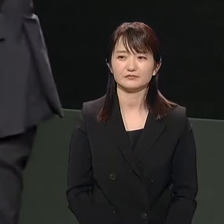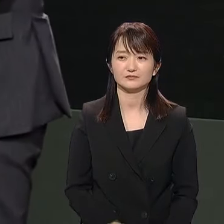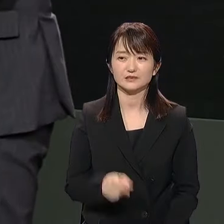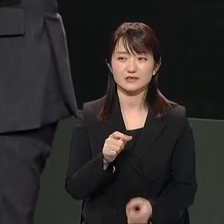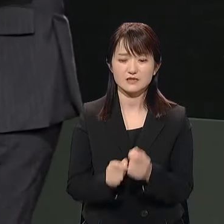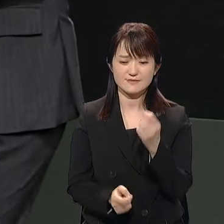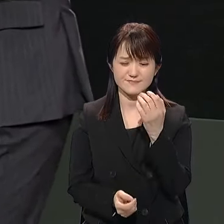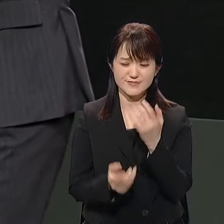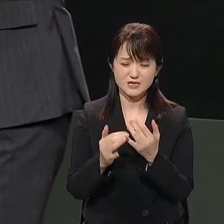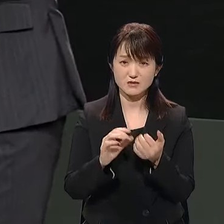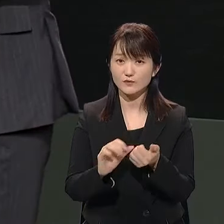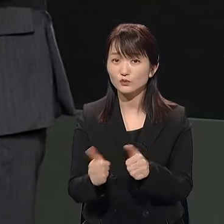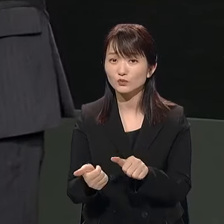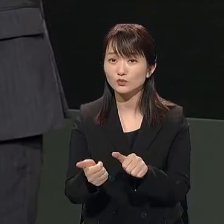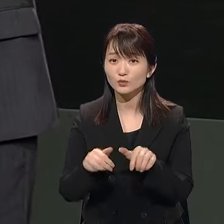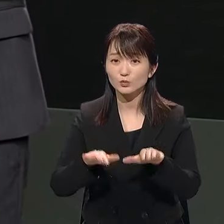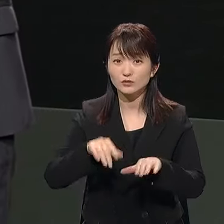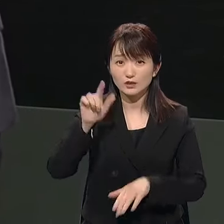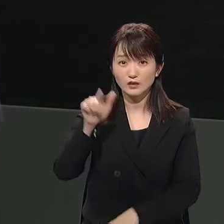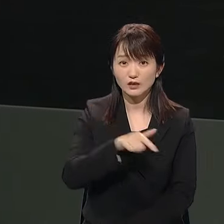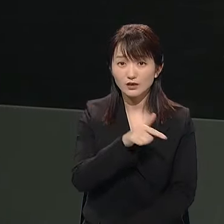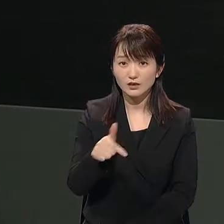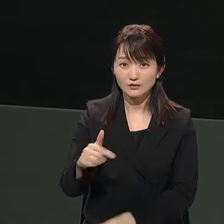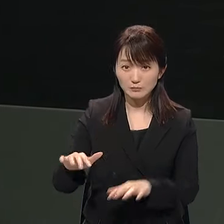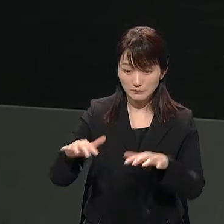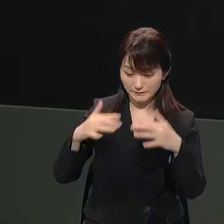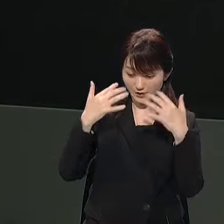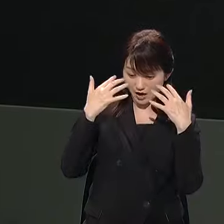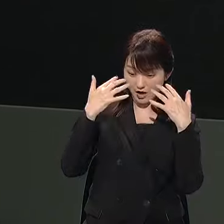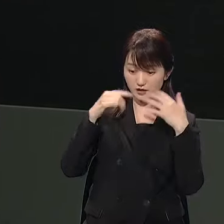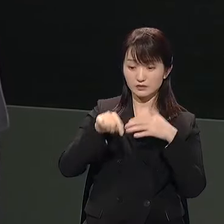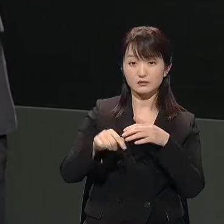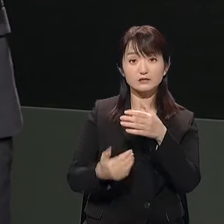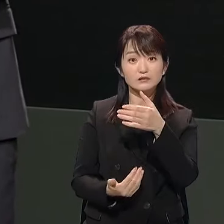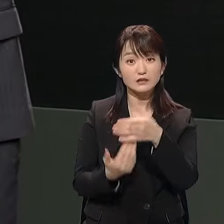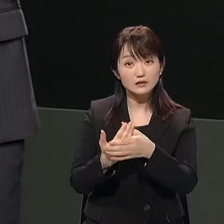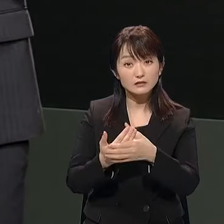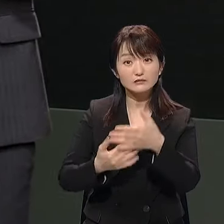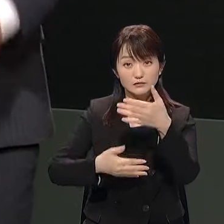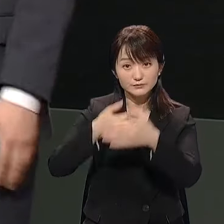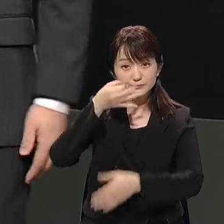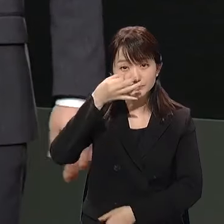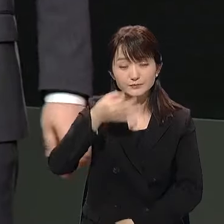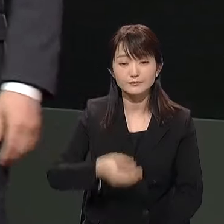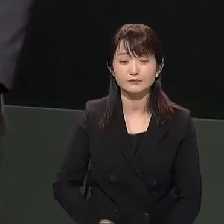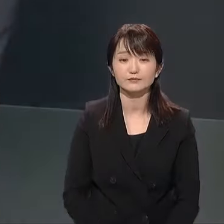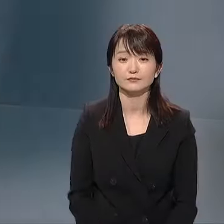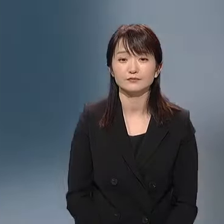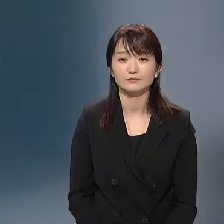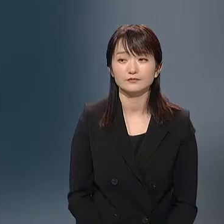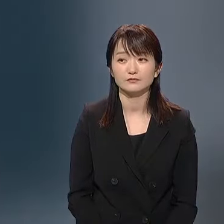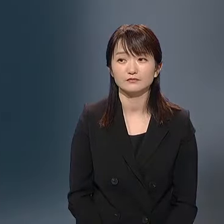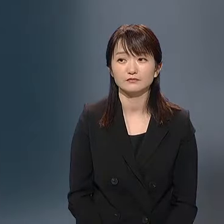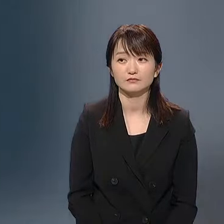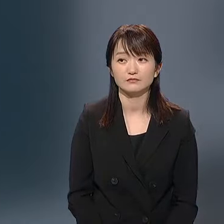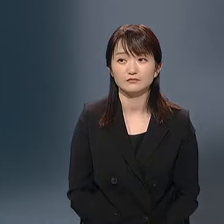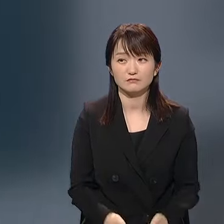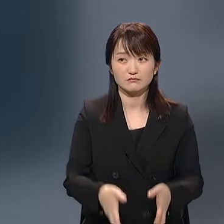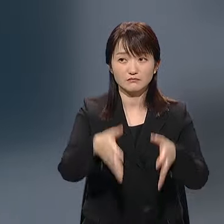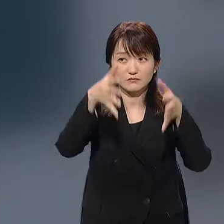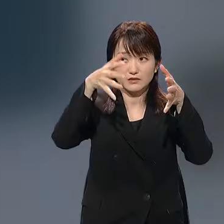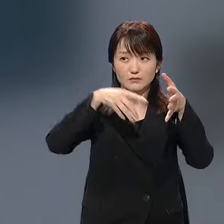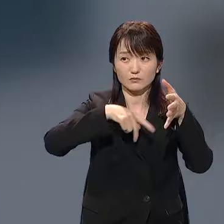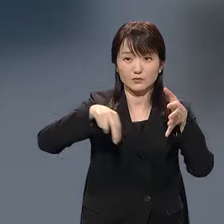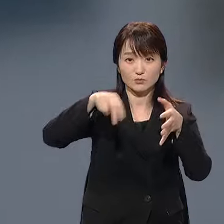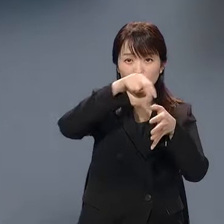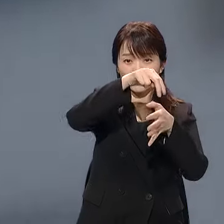불 지르고 죽겠답니다. 자, 오늘 하루 종일 이목을 집중시켰던 사건입니다. 영상 만나보시죠. 자, 건물 옥상에서